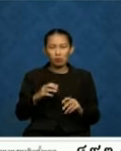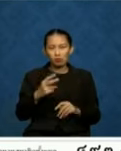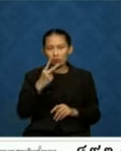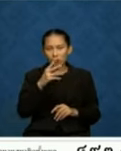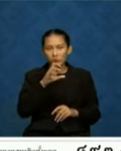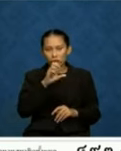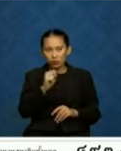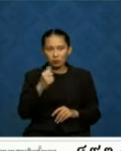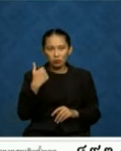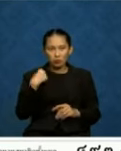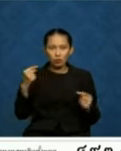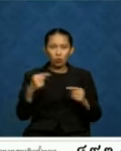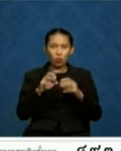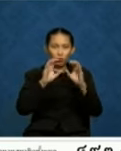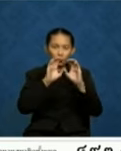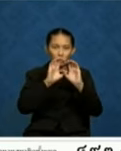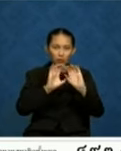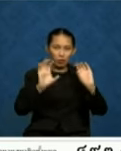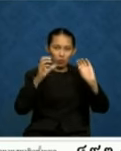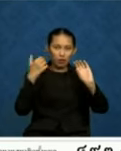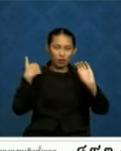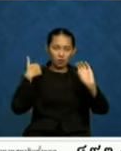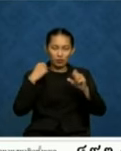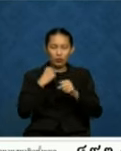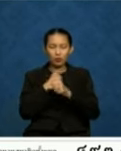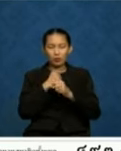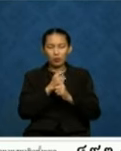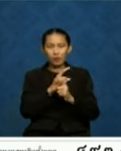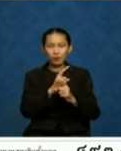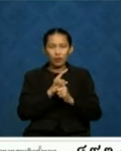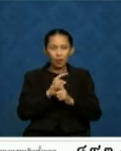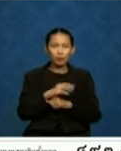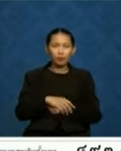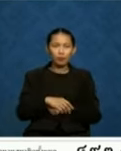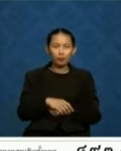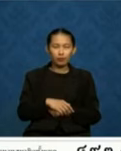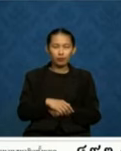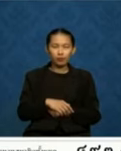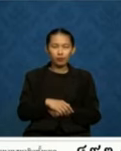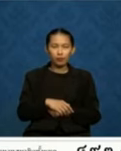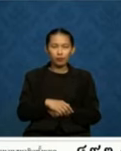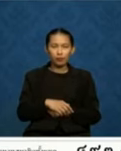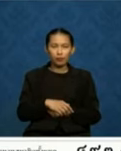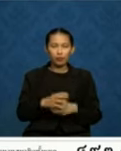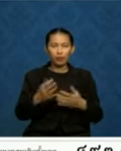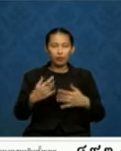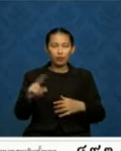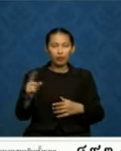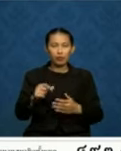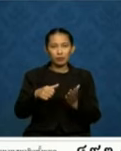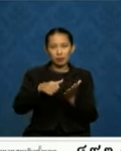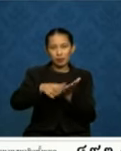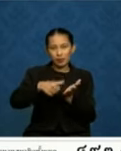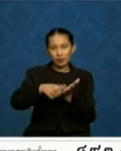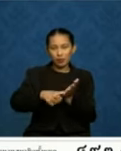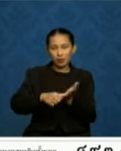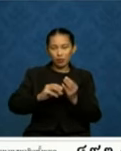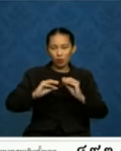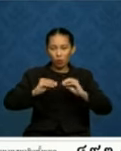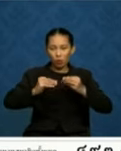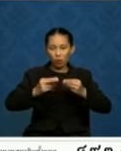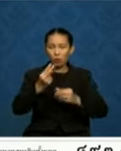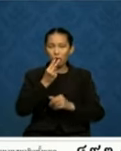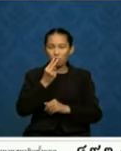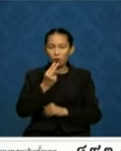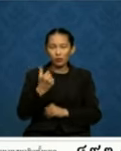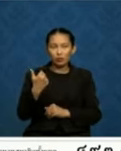เพื่อที่จะให้รัฐบาลเนี่ยนำไปปฏิบัตินะครับส่วนภาษียาเส้นนะครับซึ่งเมื่อกี้